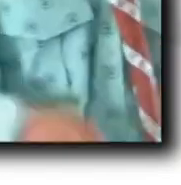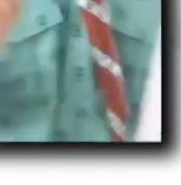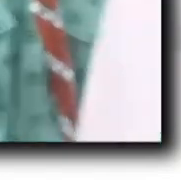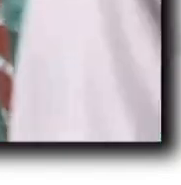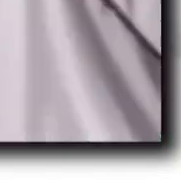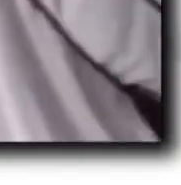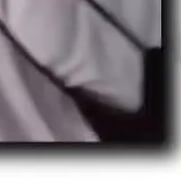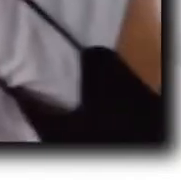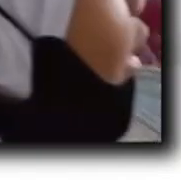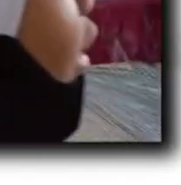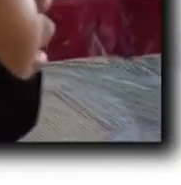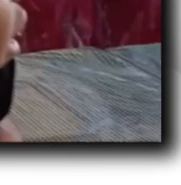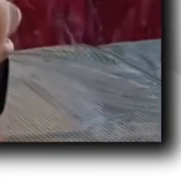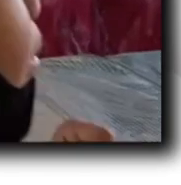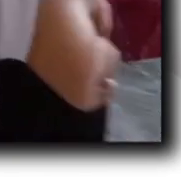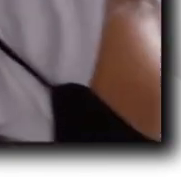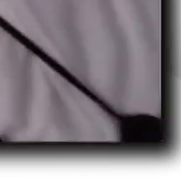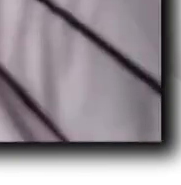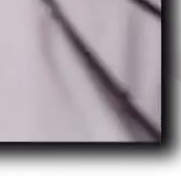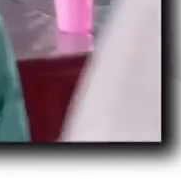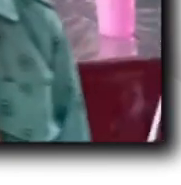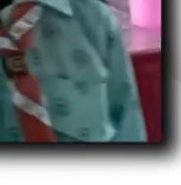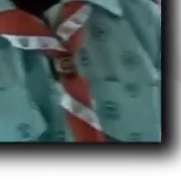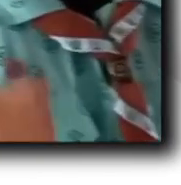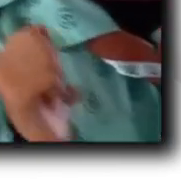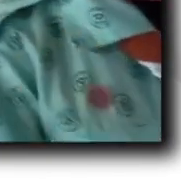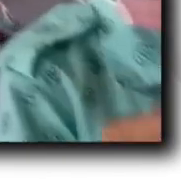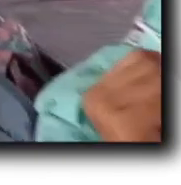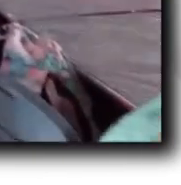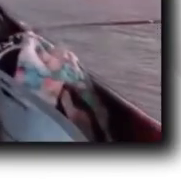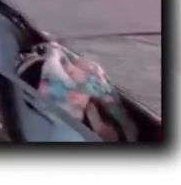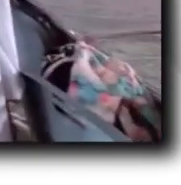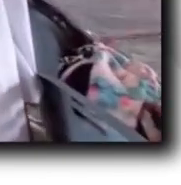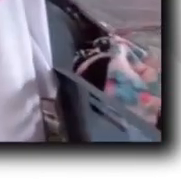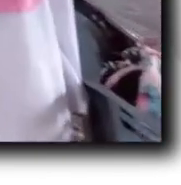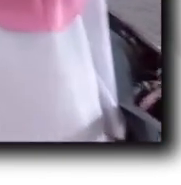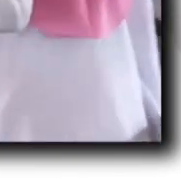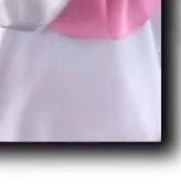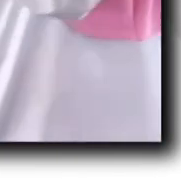yakin dirimu dulu berdiri